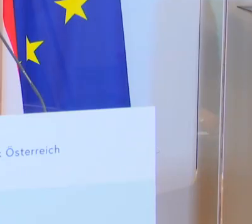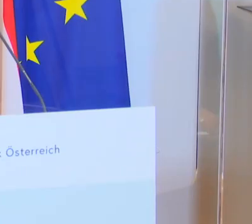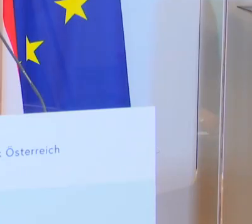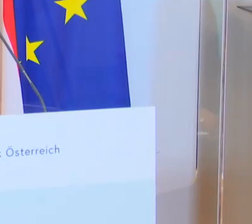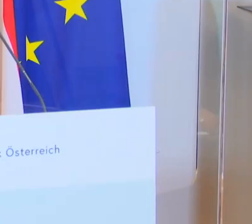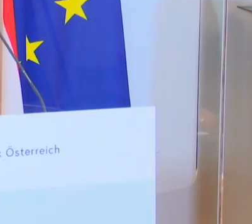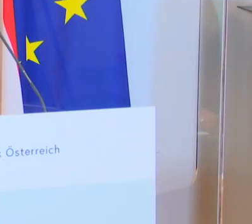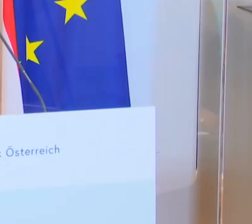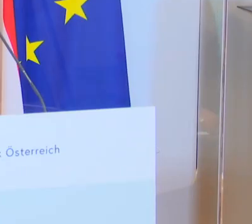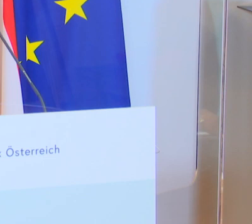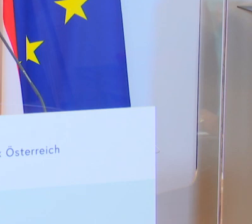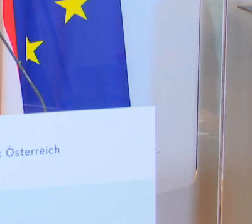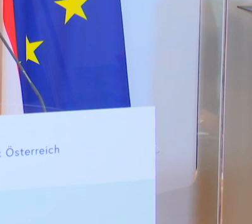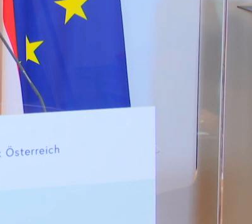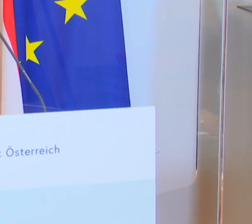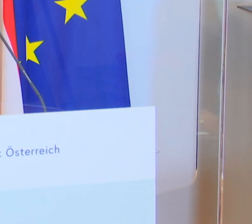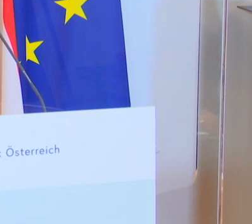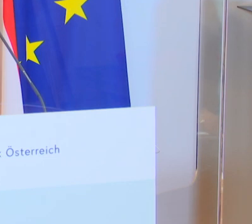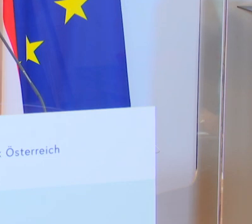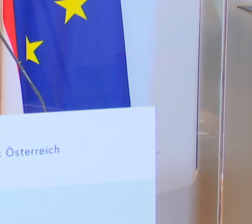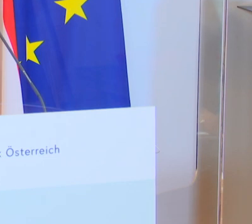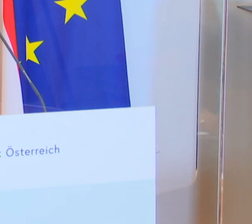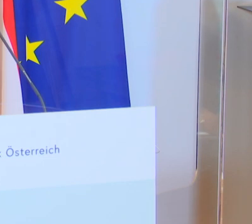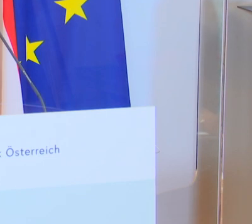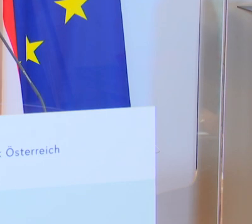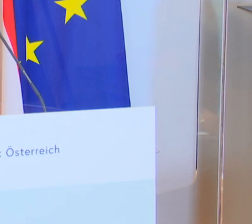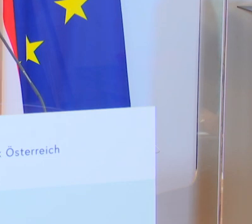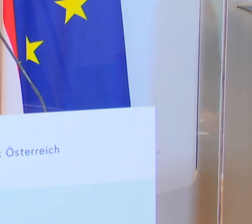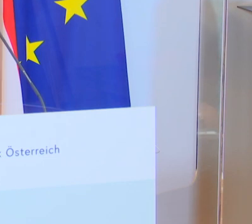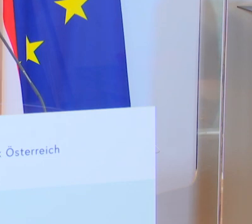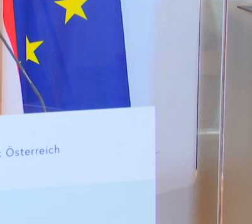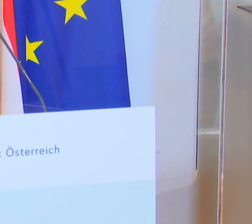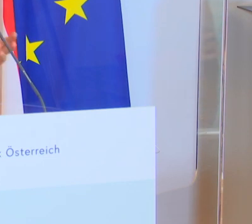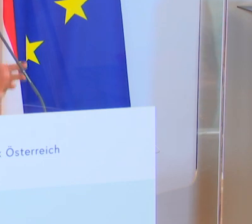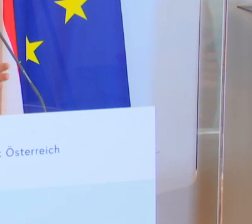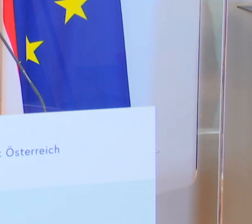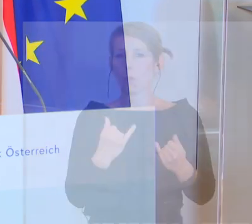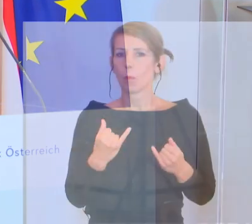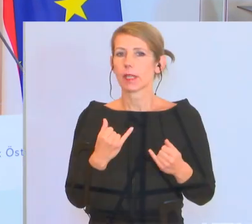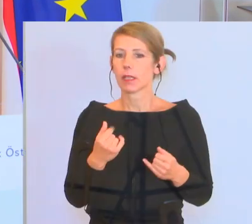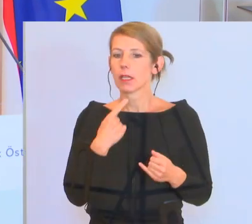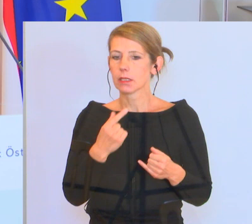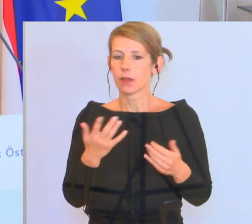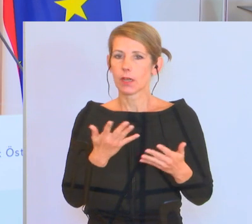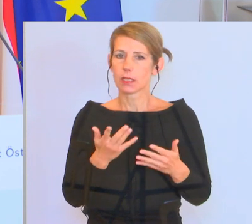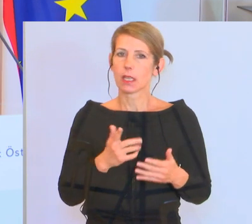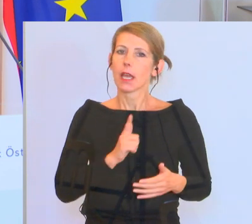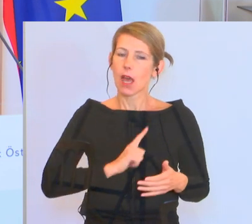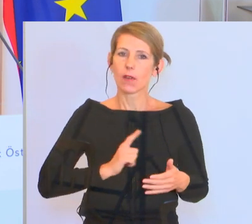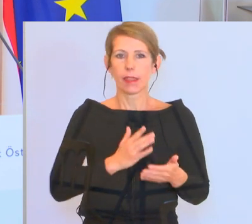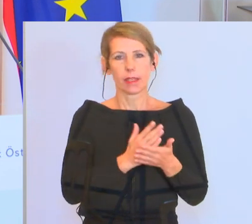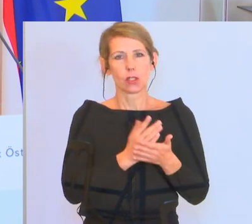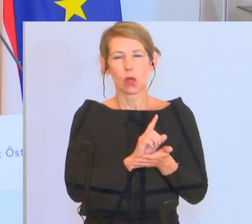72.000 Menschen mehr im Vergleich zum Vorjahr. Wir verzeichnen derzeit einen erwarteten